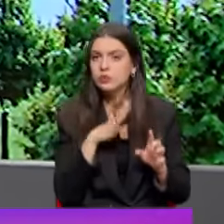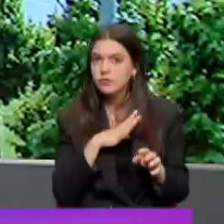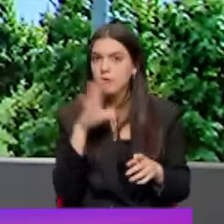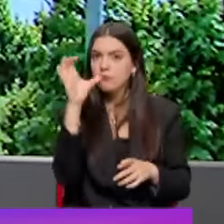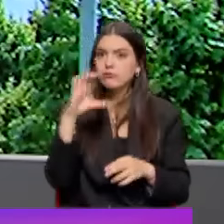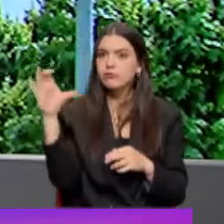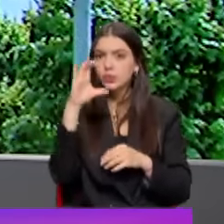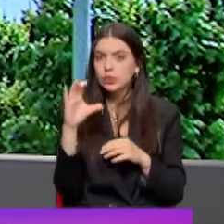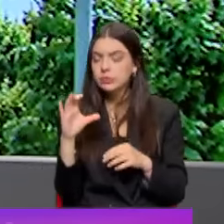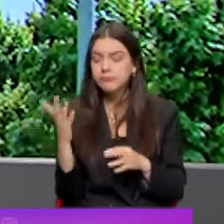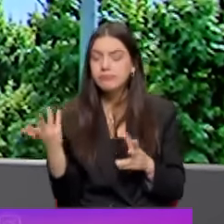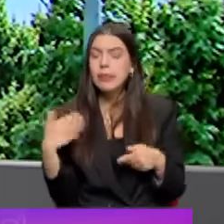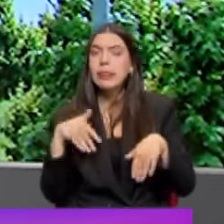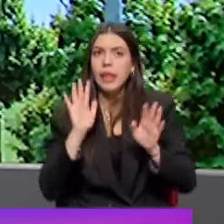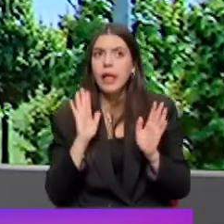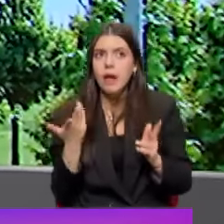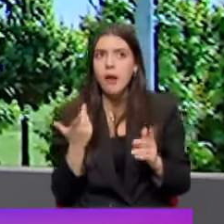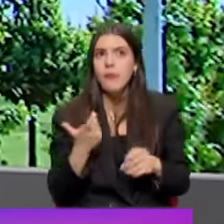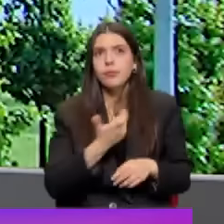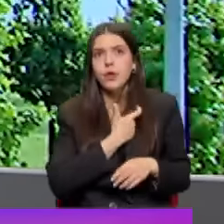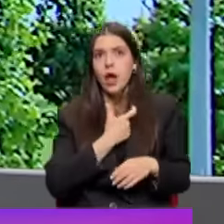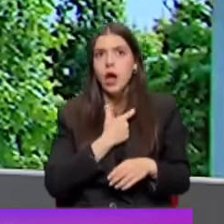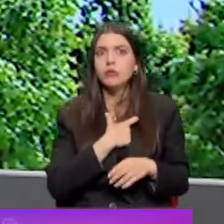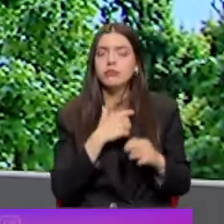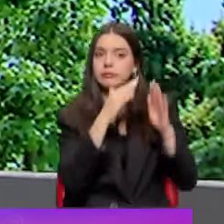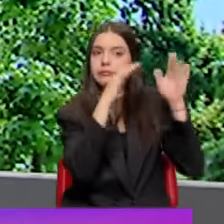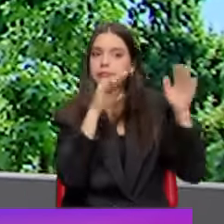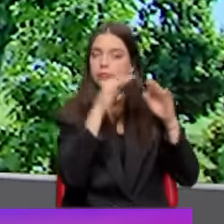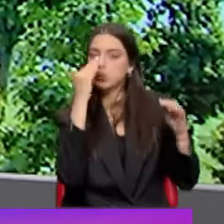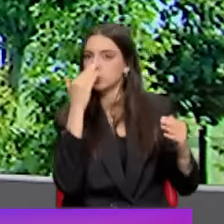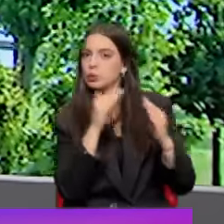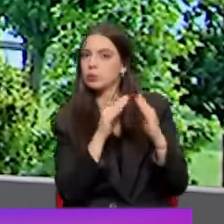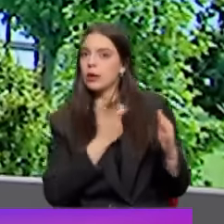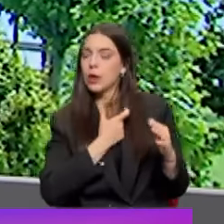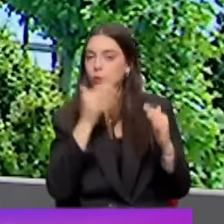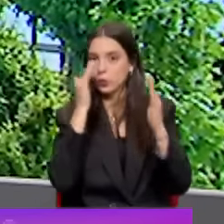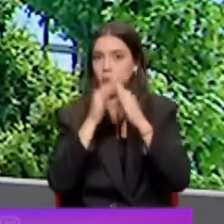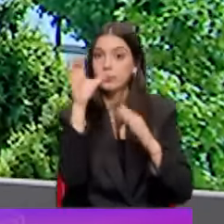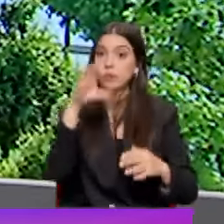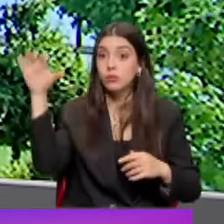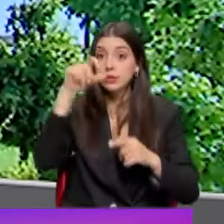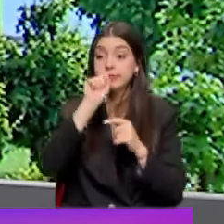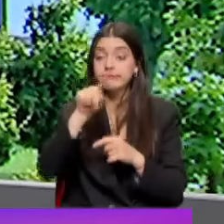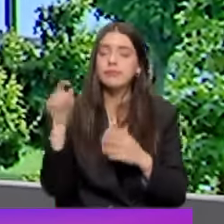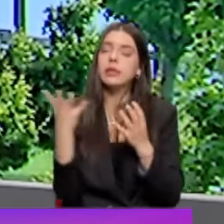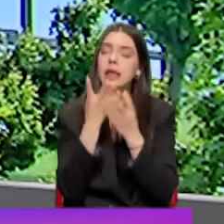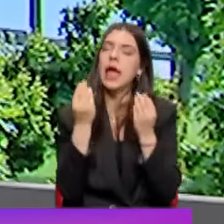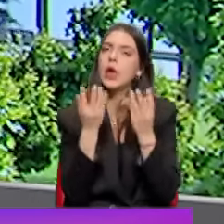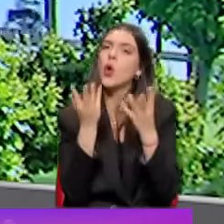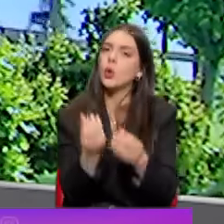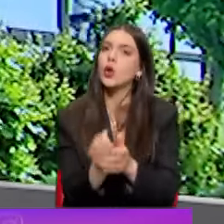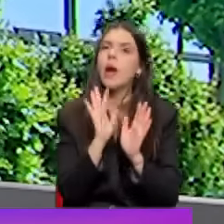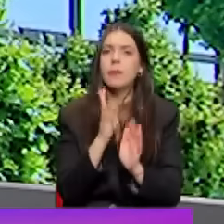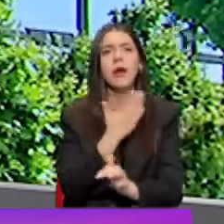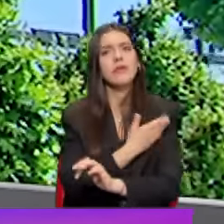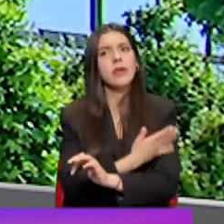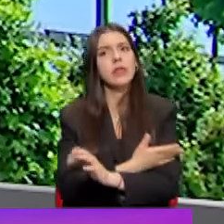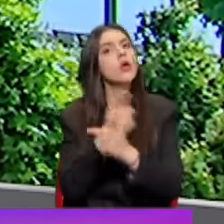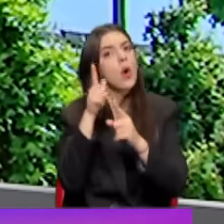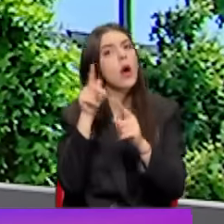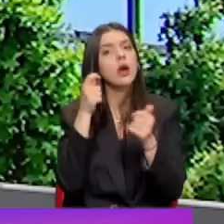tesisleri değil de yasal çerçeveyle oluşan Turizm tesisleri sanki daha sağlıklı olur gibi geliyor kulağa Tabii vatandaş oraya bir